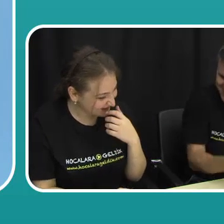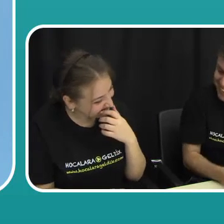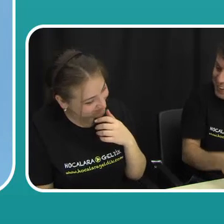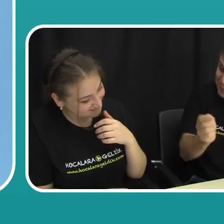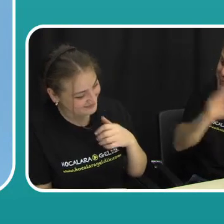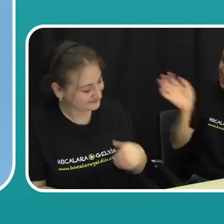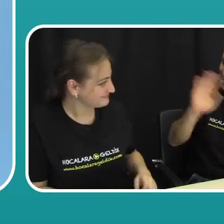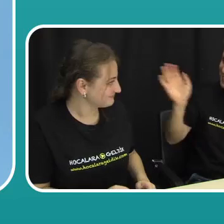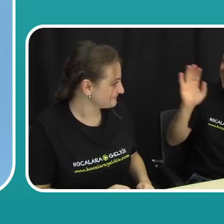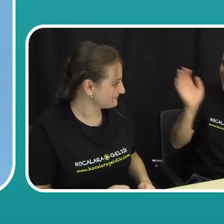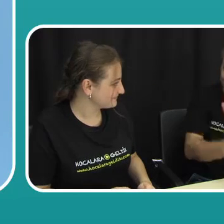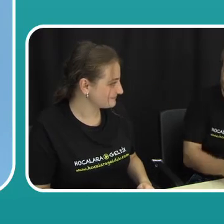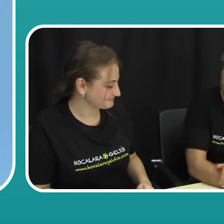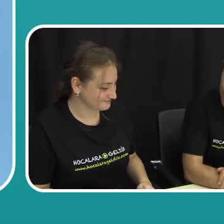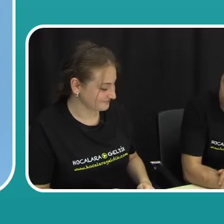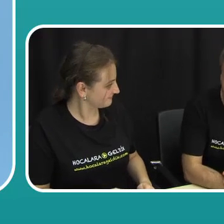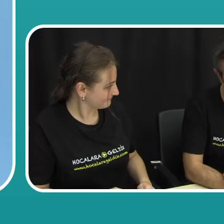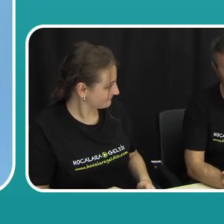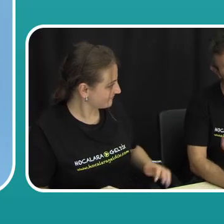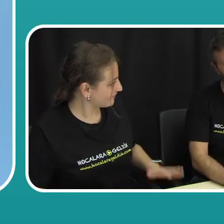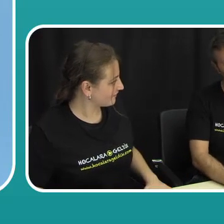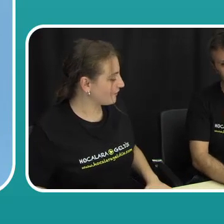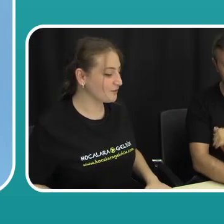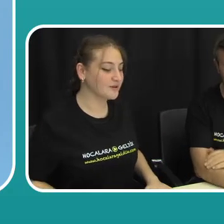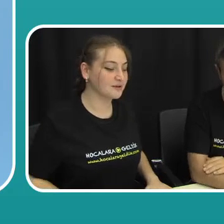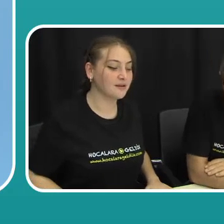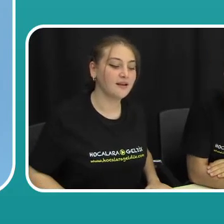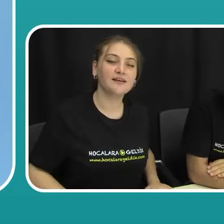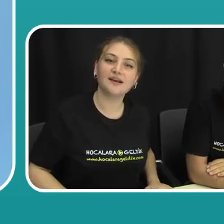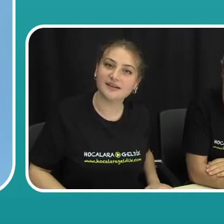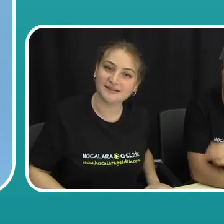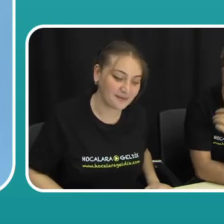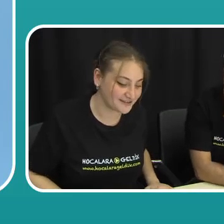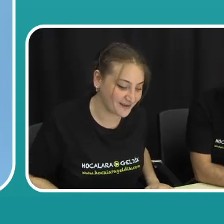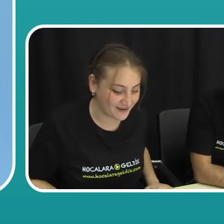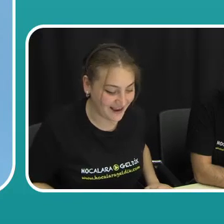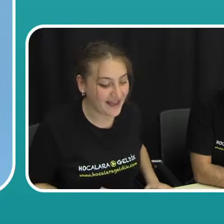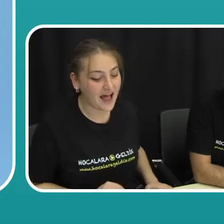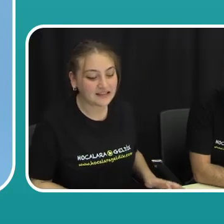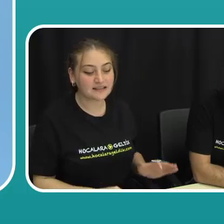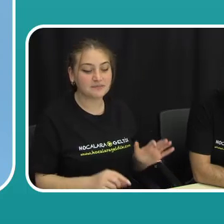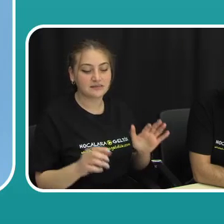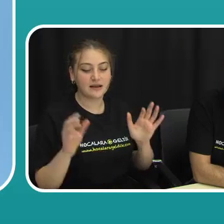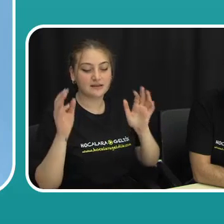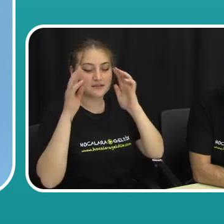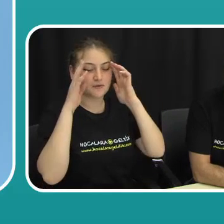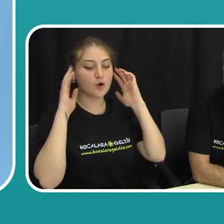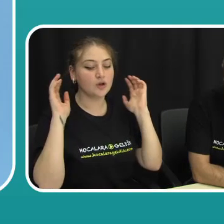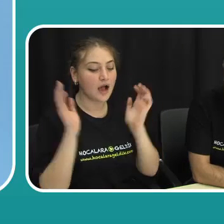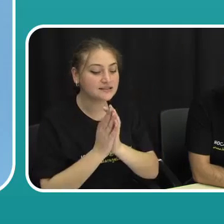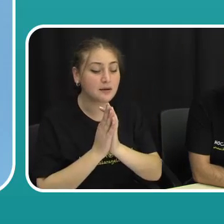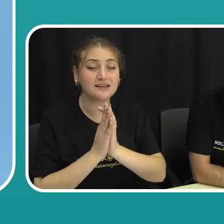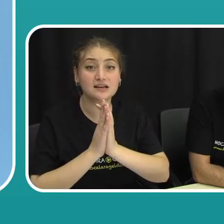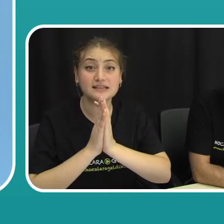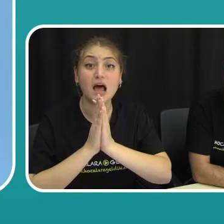şey bütün bay hocalarımız aynı yanız lütfen devam edin size yönelik bir şey oldu o zaman yazarın amacına g de anlatım biçimlendirilmesi ve